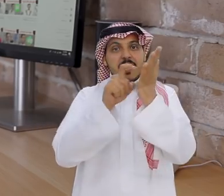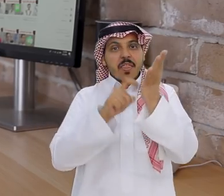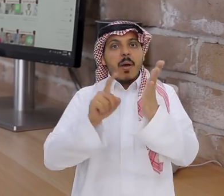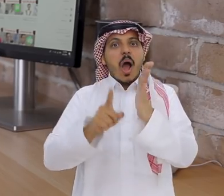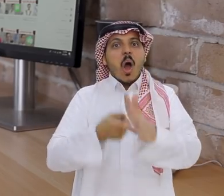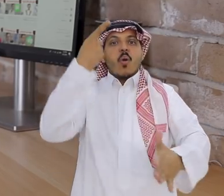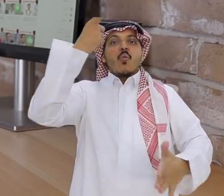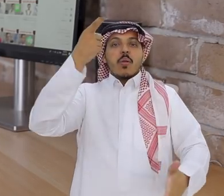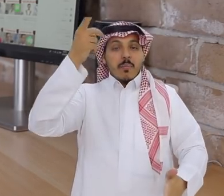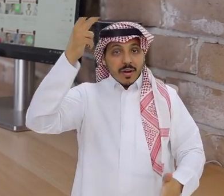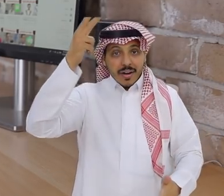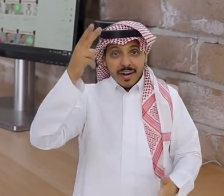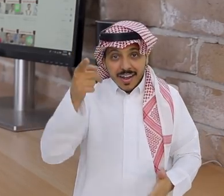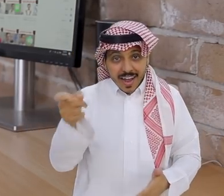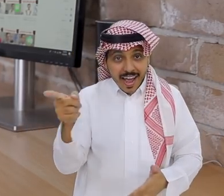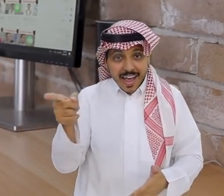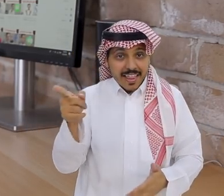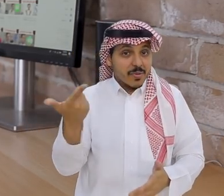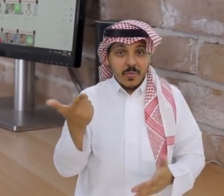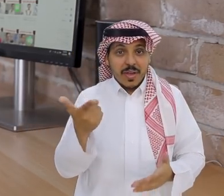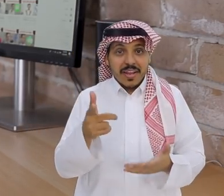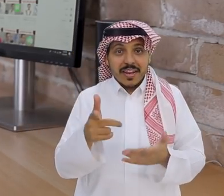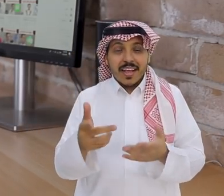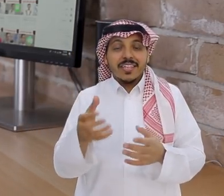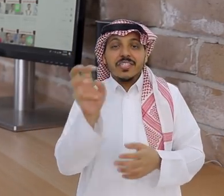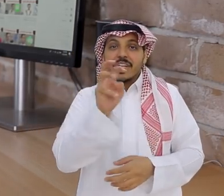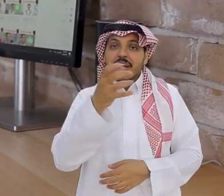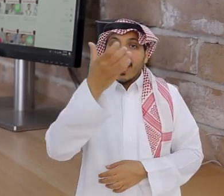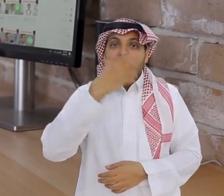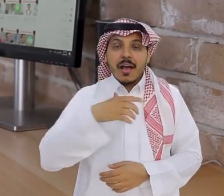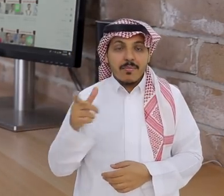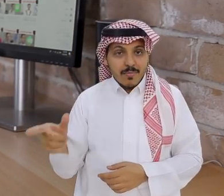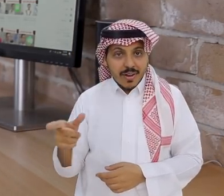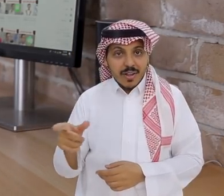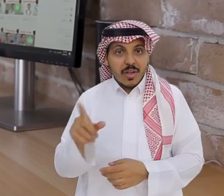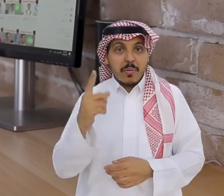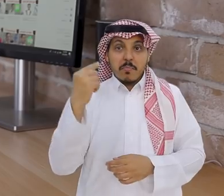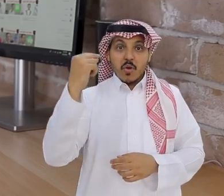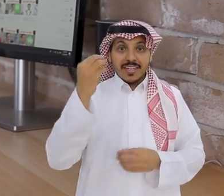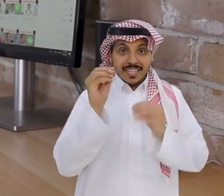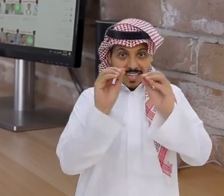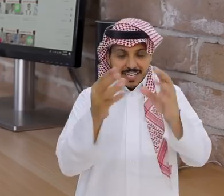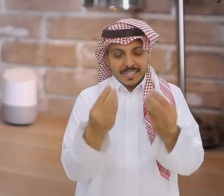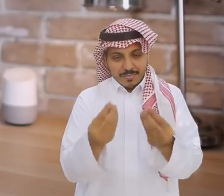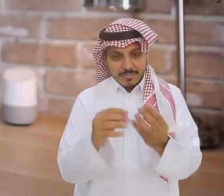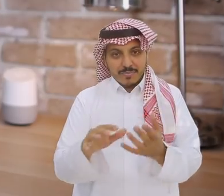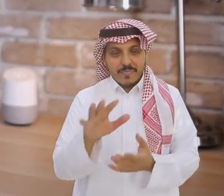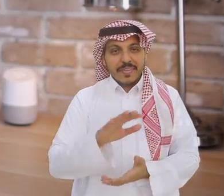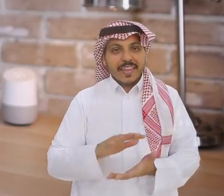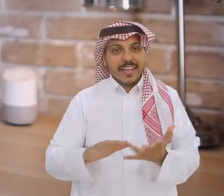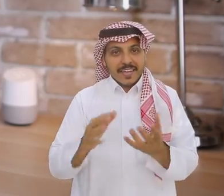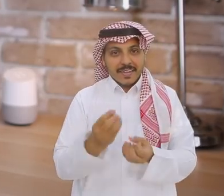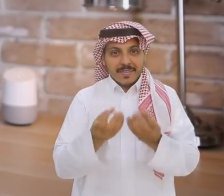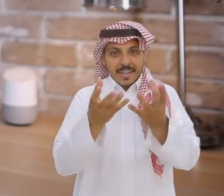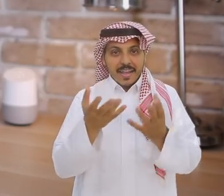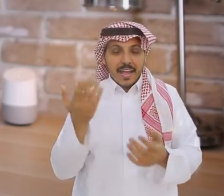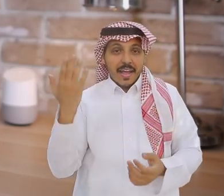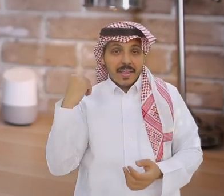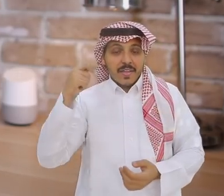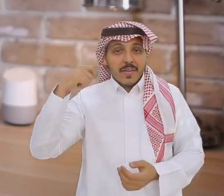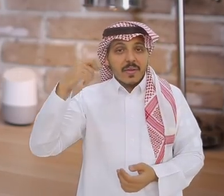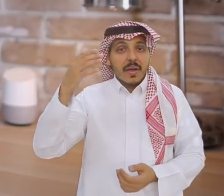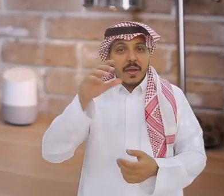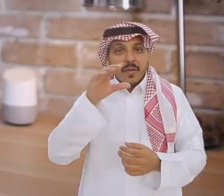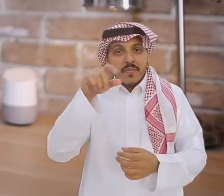ما عمرها فكرت فيها ولا عمرها جت في أي جوال آيفون. هالميزة بقول لكم يا بعد خبرين. حلقتنا الماضية لما تكلمنا على